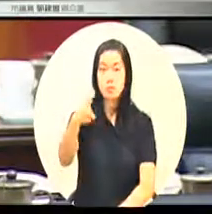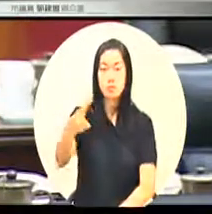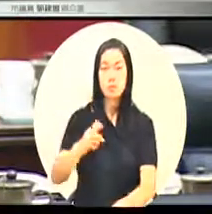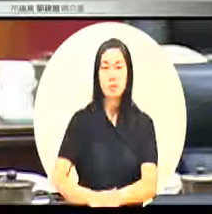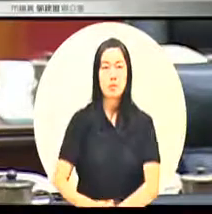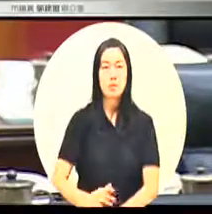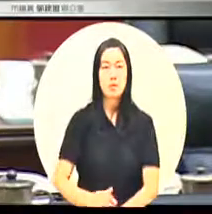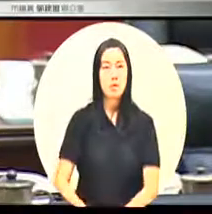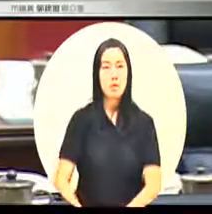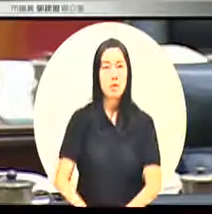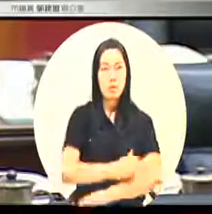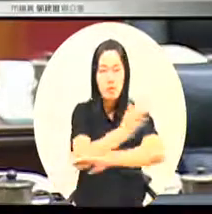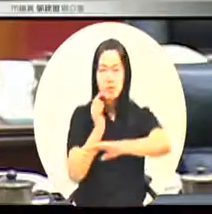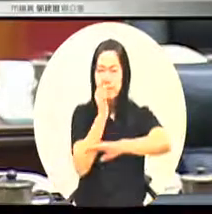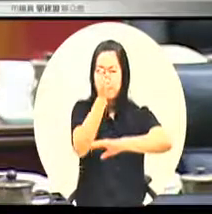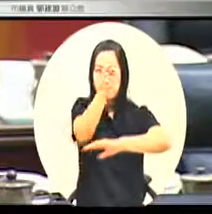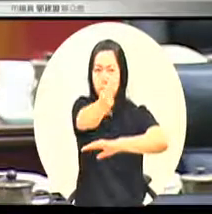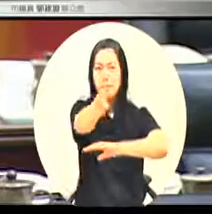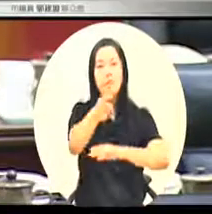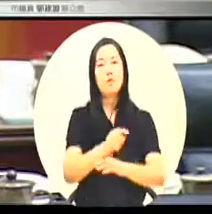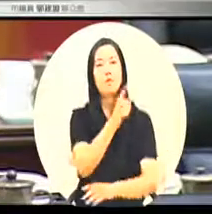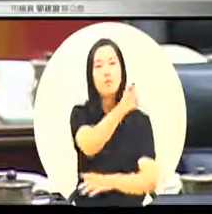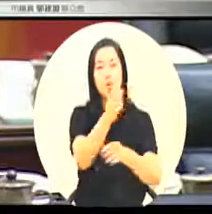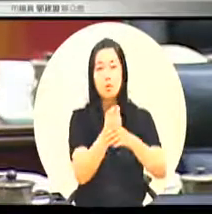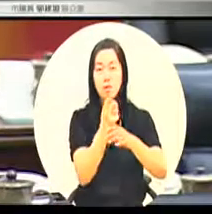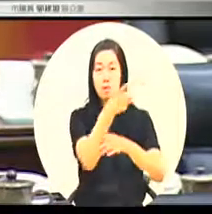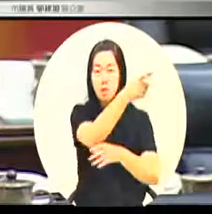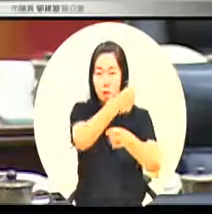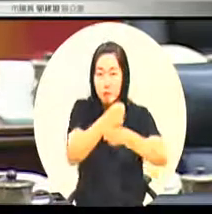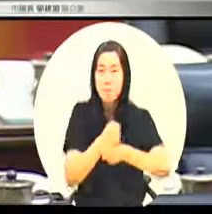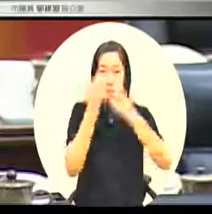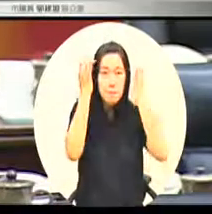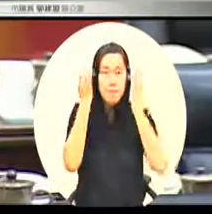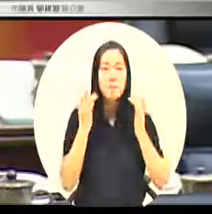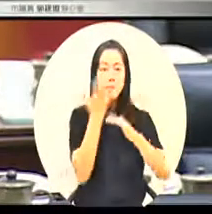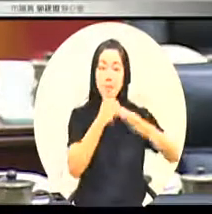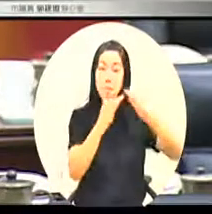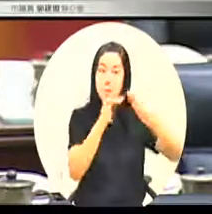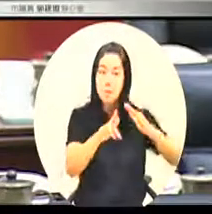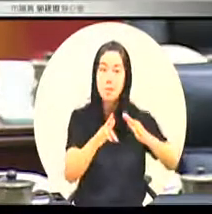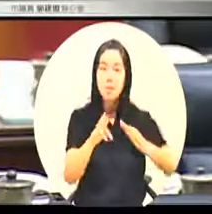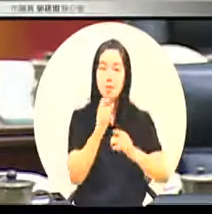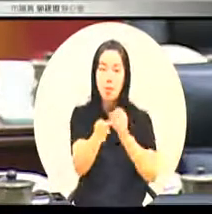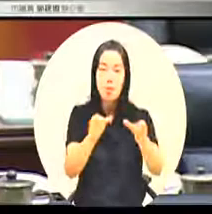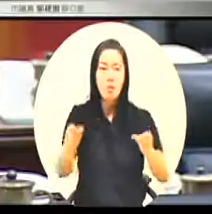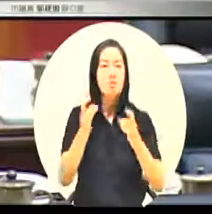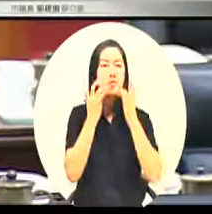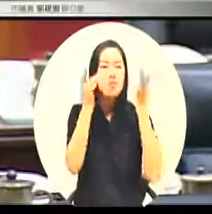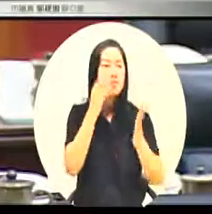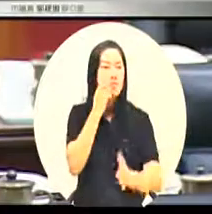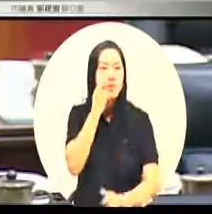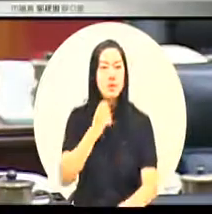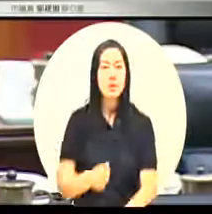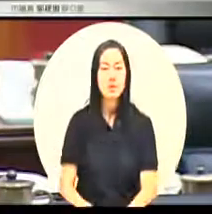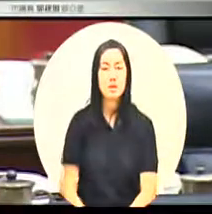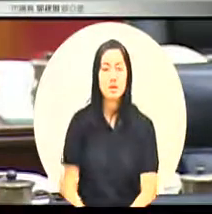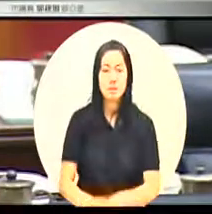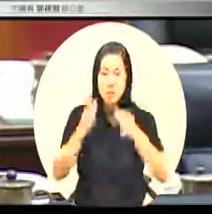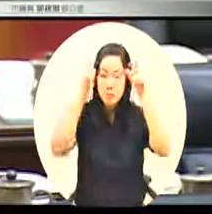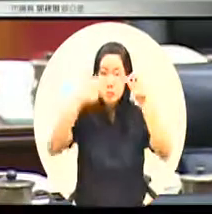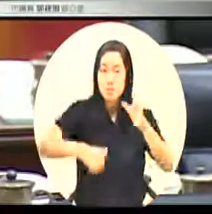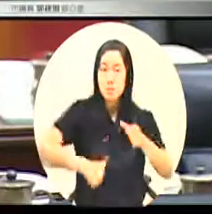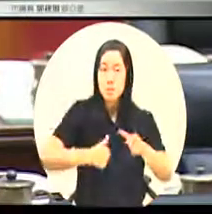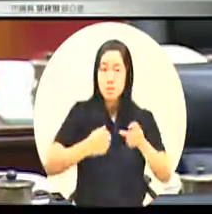马下，你可能。水果买会到，你蔬菜咧云嘉南，你敢买会到？农粮署讲伊要协调，高雄敢协